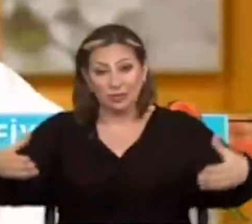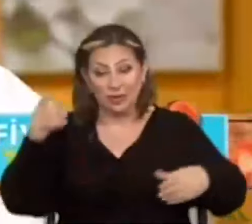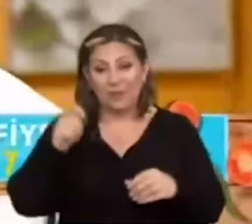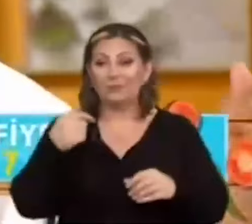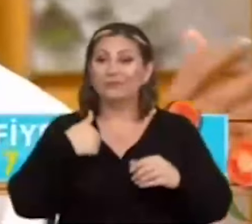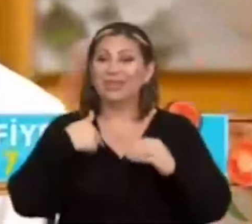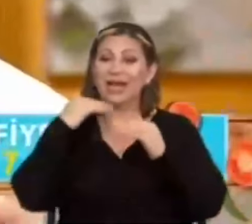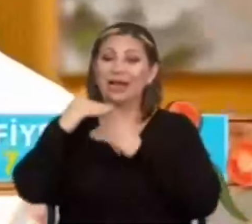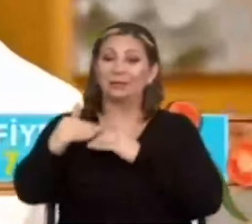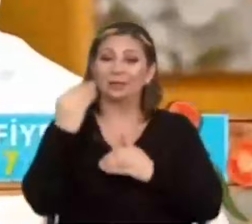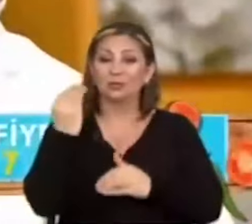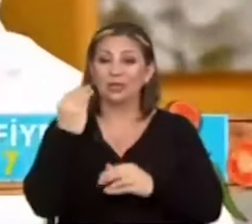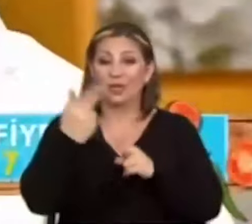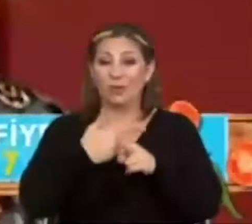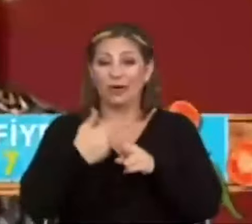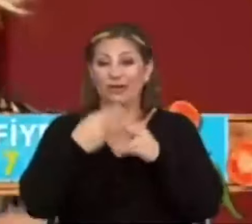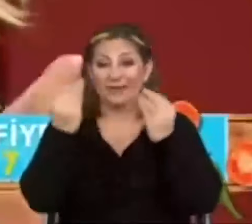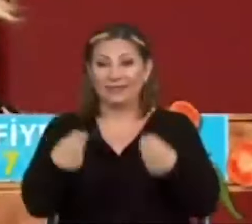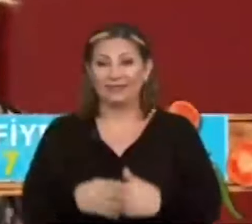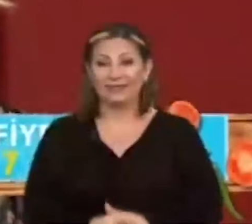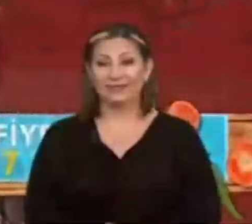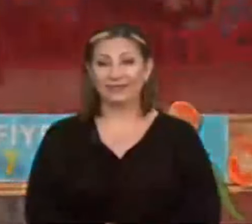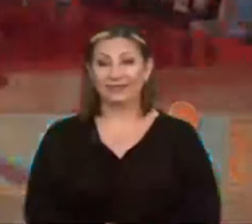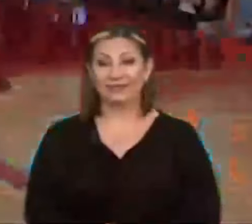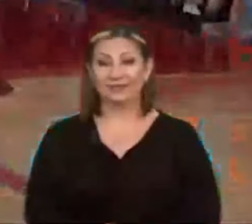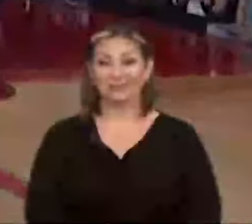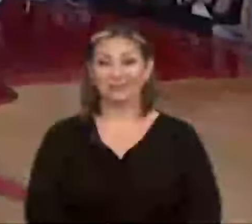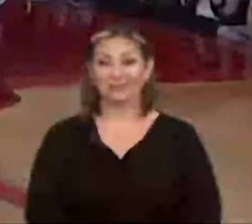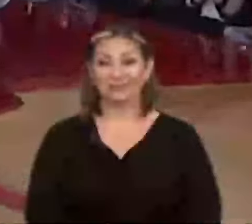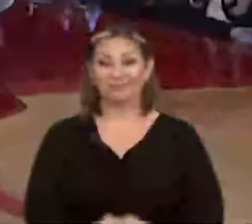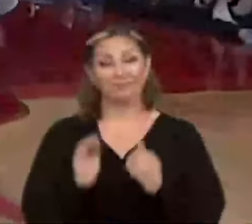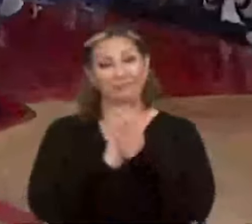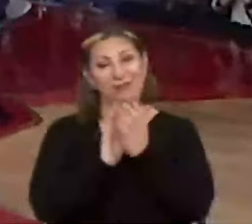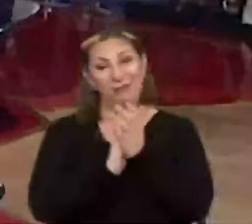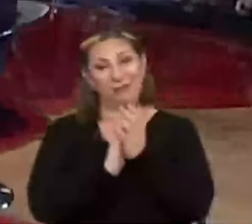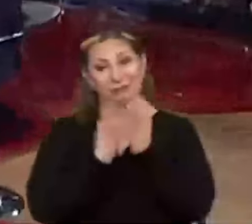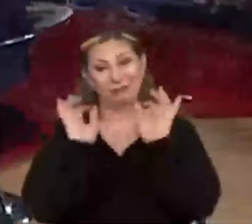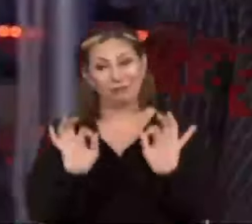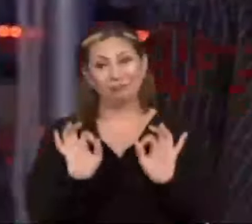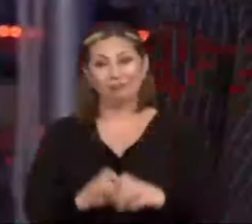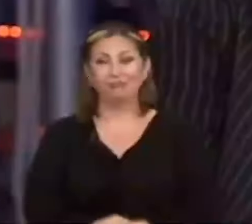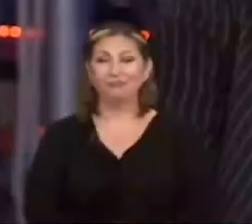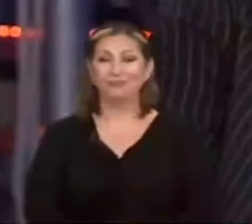biz de halkımıza güzel bir örnek teşkil edelim, gösterelim. Hop be! Bravo!